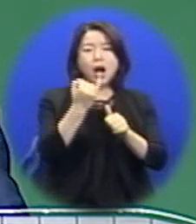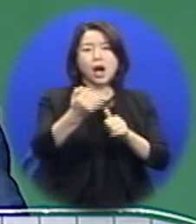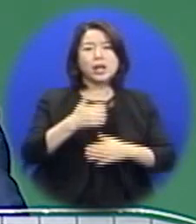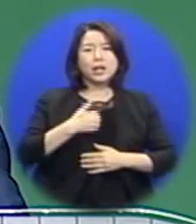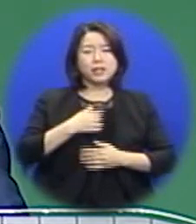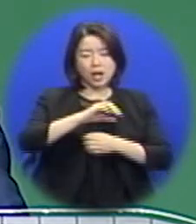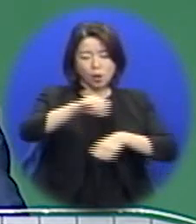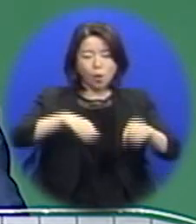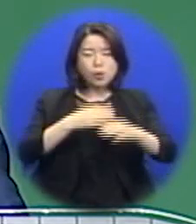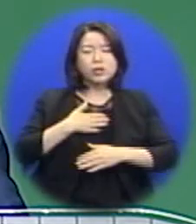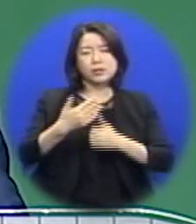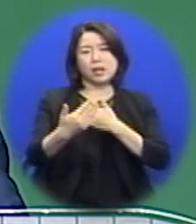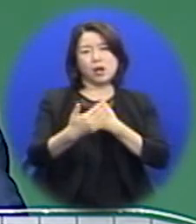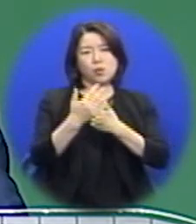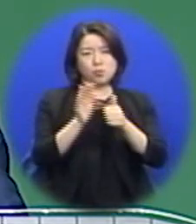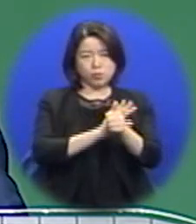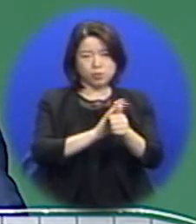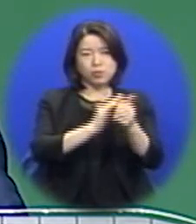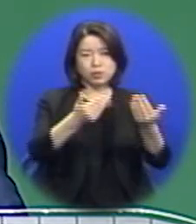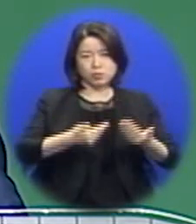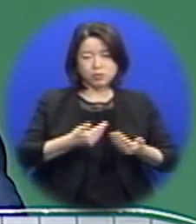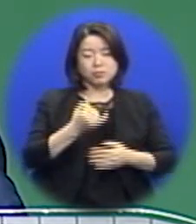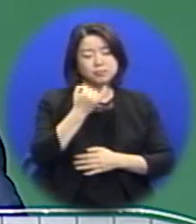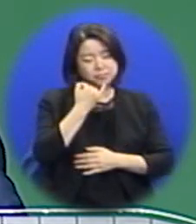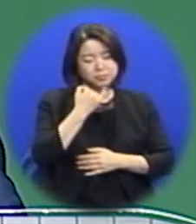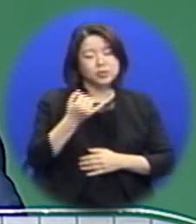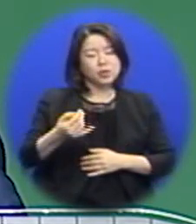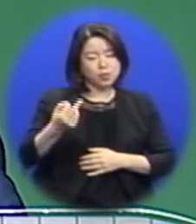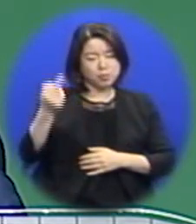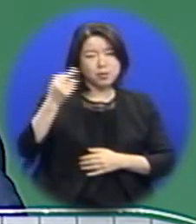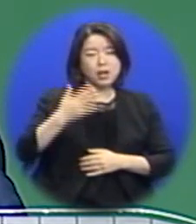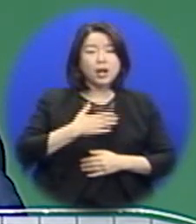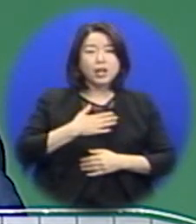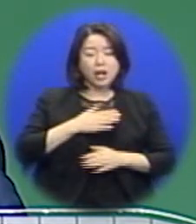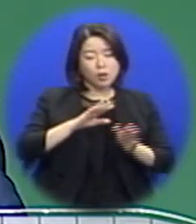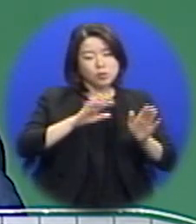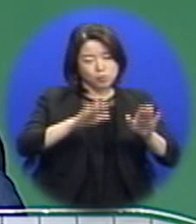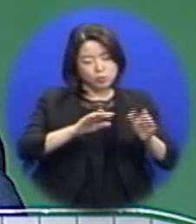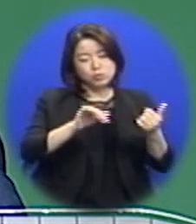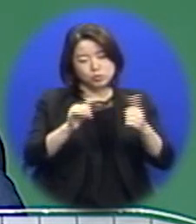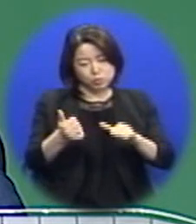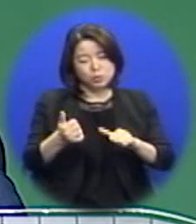위로했습니다. 괜찮아 오빠, 그냥 오늘은 죽었구나 생각하면 되는 거야.